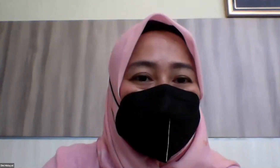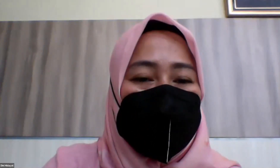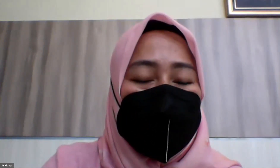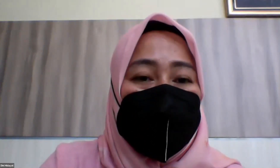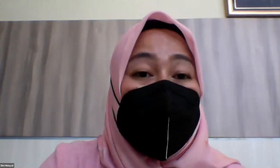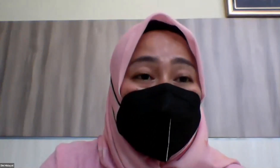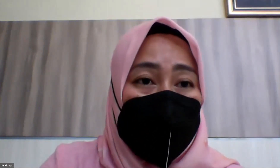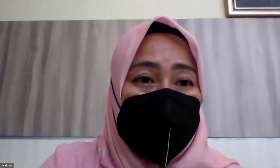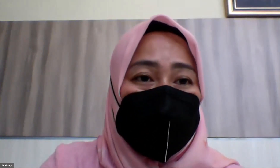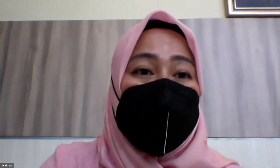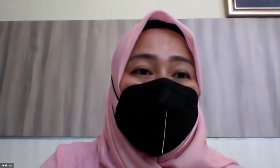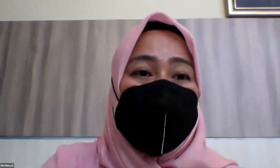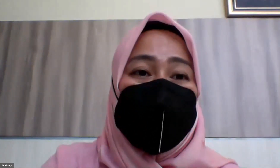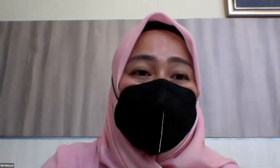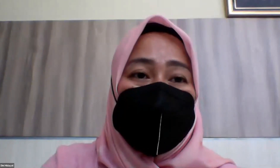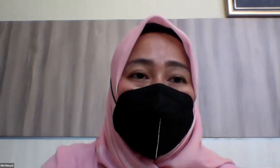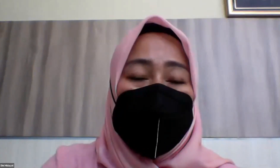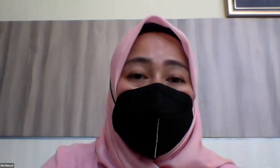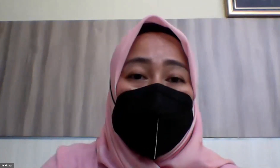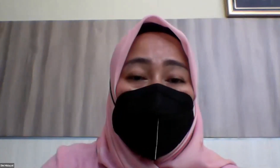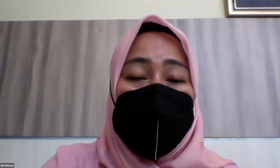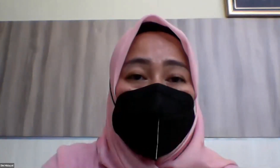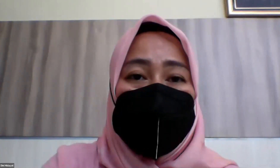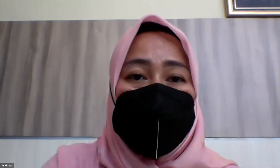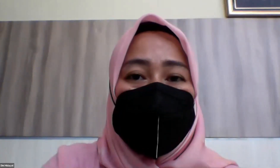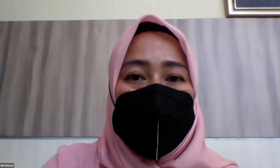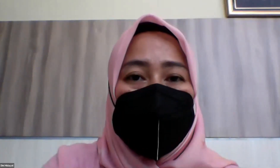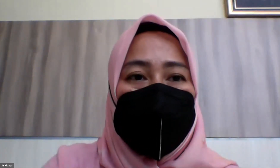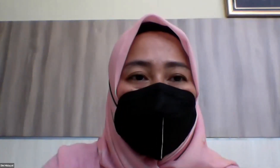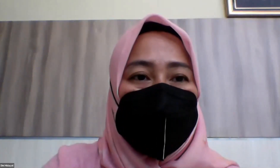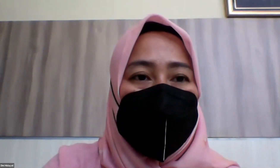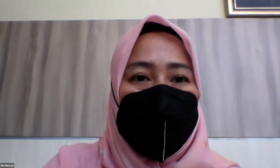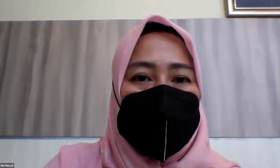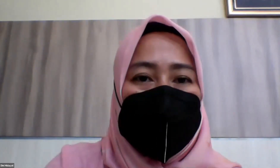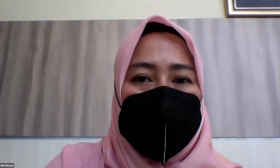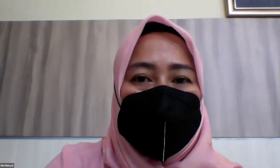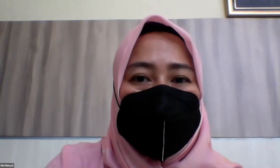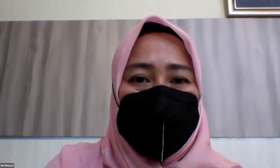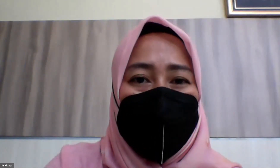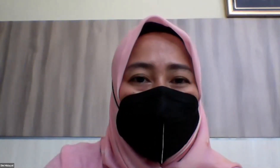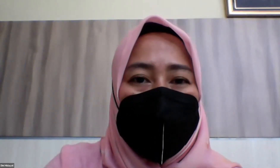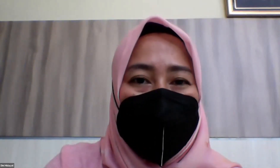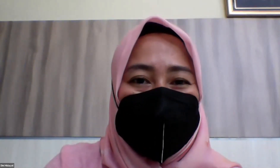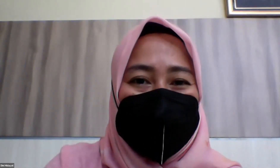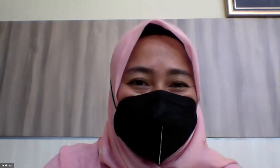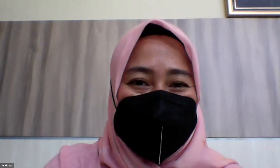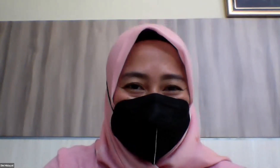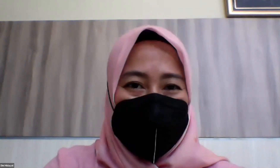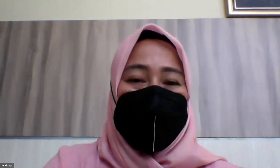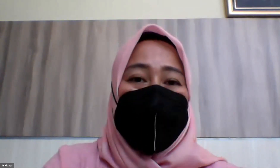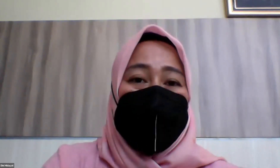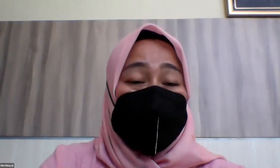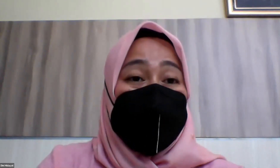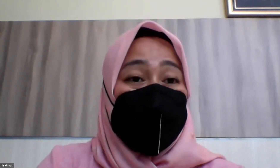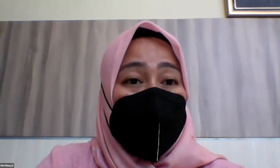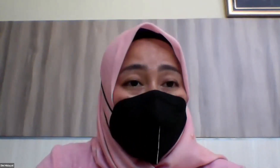gitu yang harus dipantau. Tapi tentu saja kadang-kadang ada yang, Dok, saya naik 20 kilo, bayi saya lahirnya 1,8 katanya